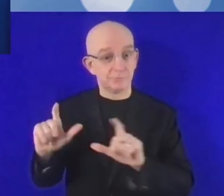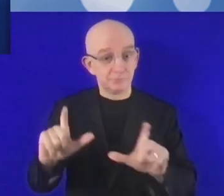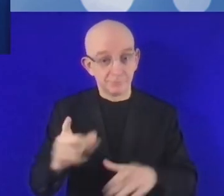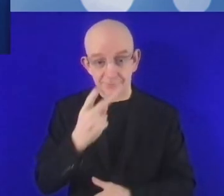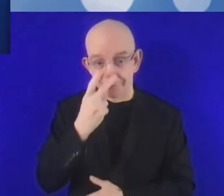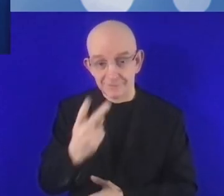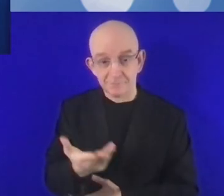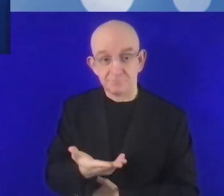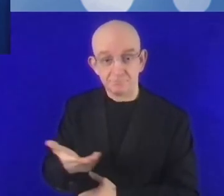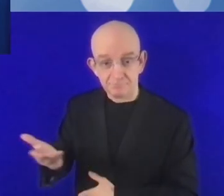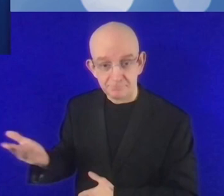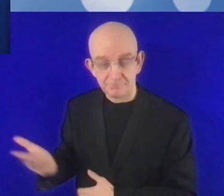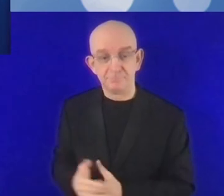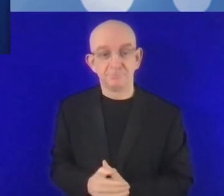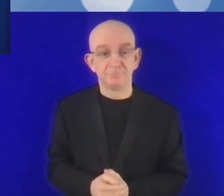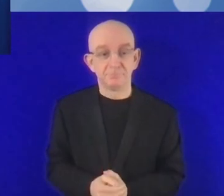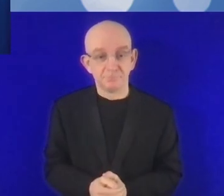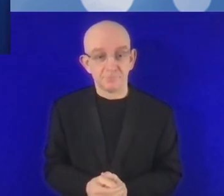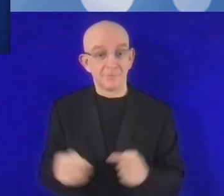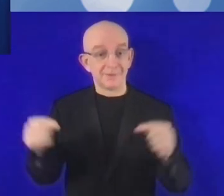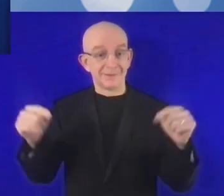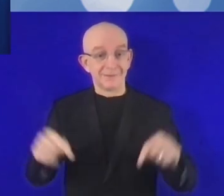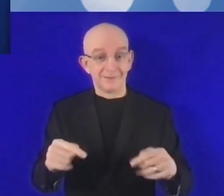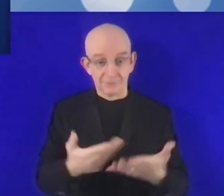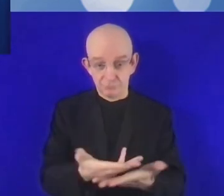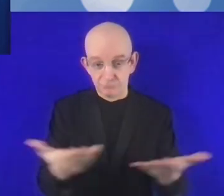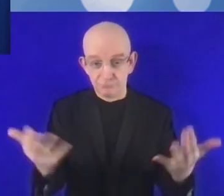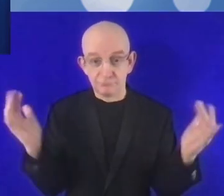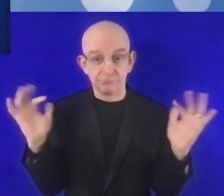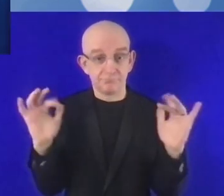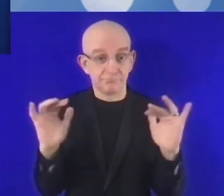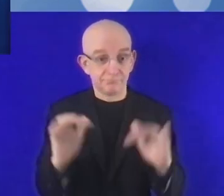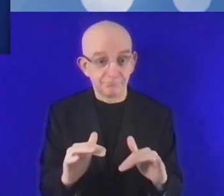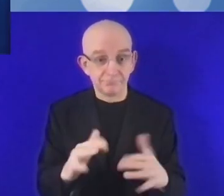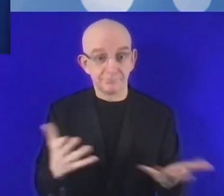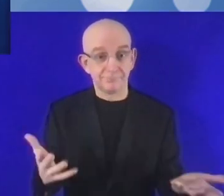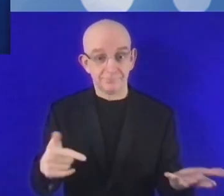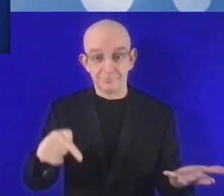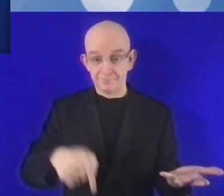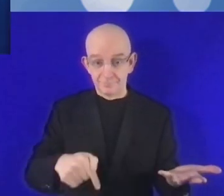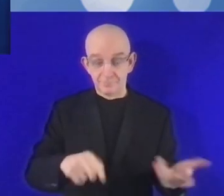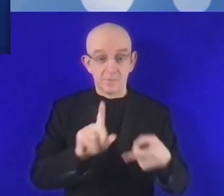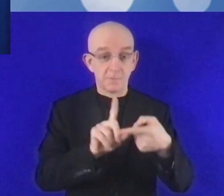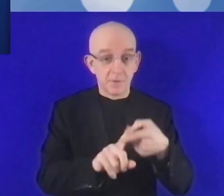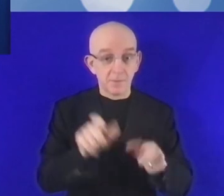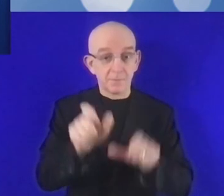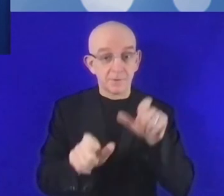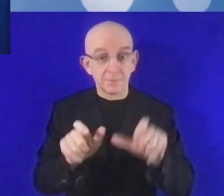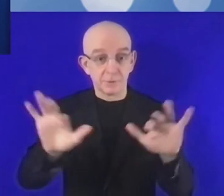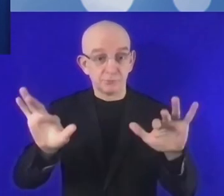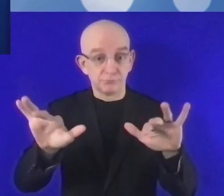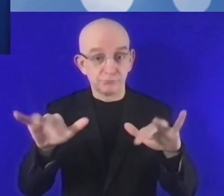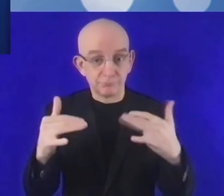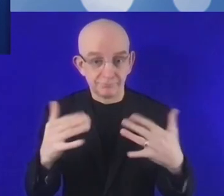представителей организаций, связанных с цифровизацией. И я хочу вам передать мои наилучшие пожелания.